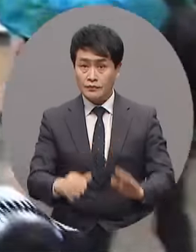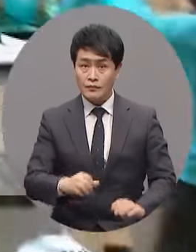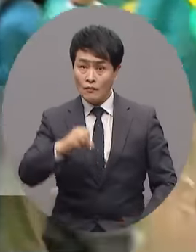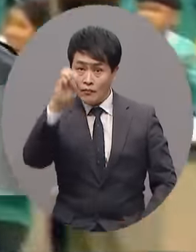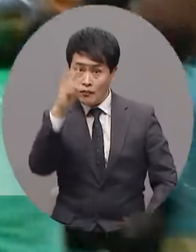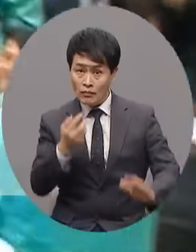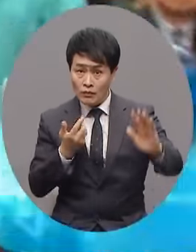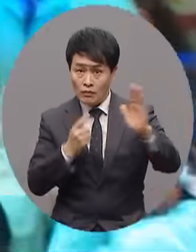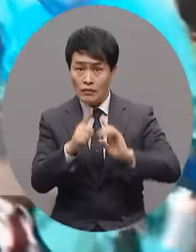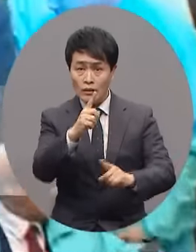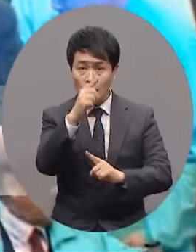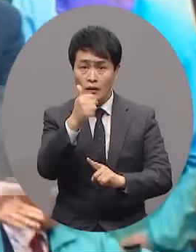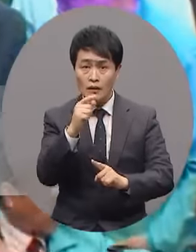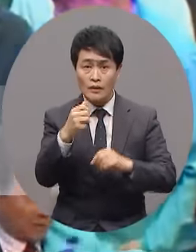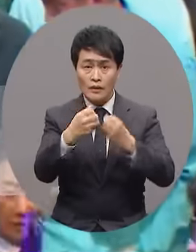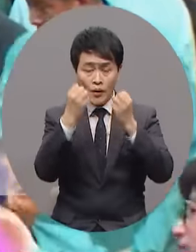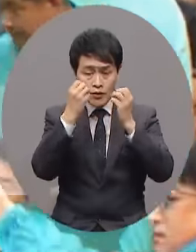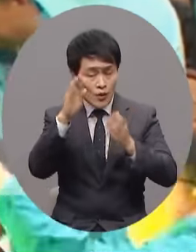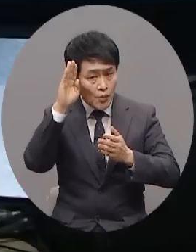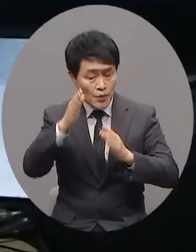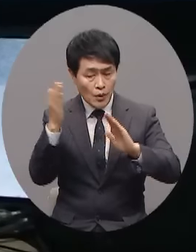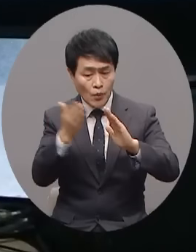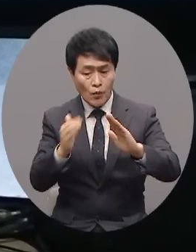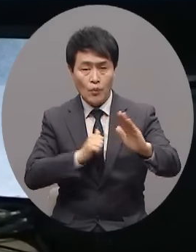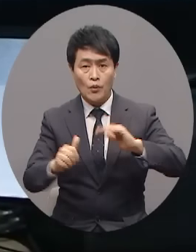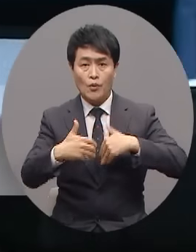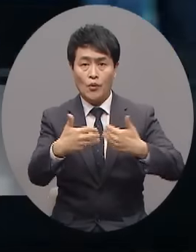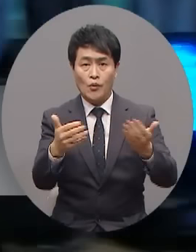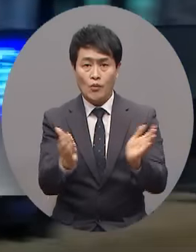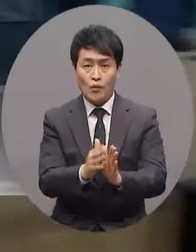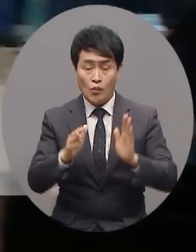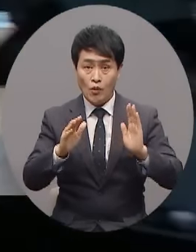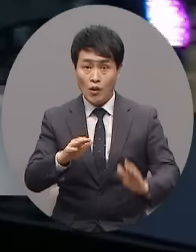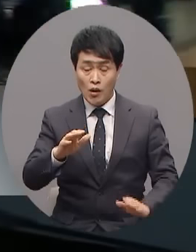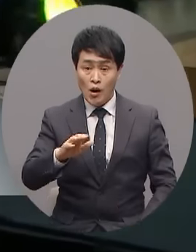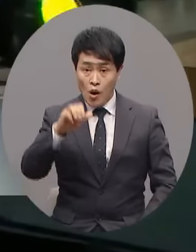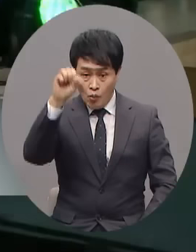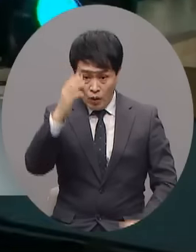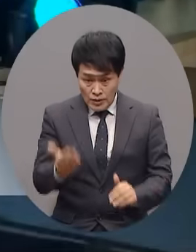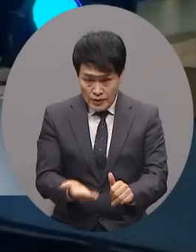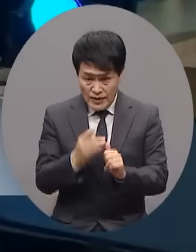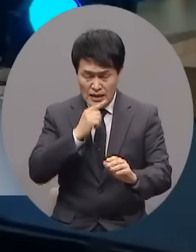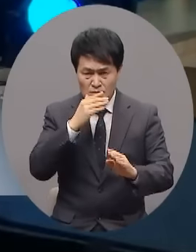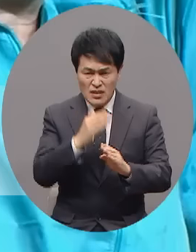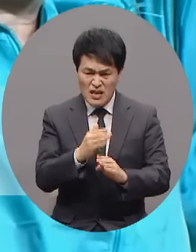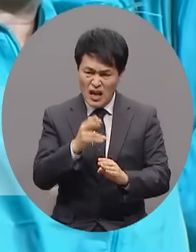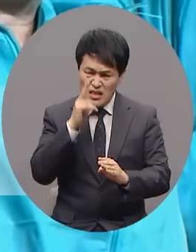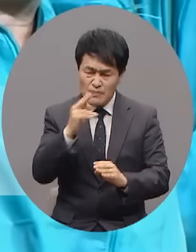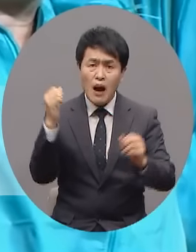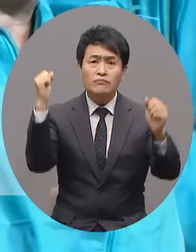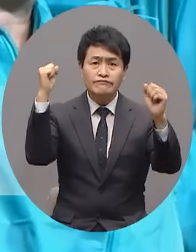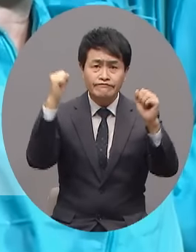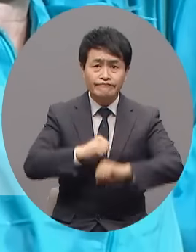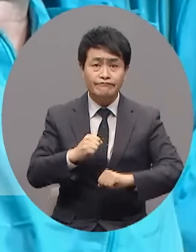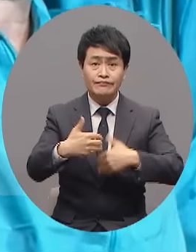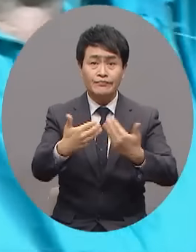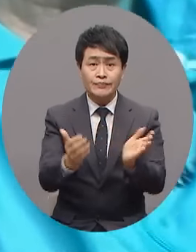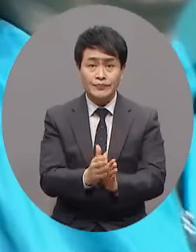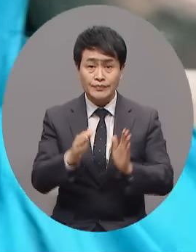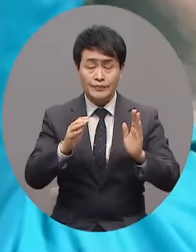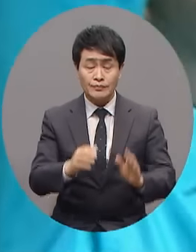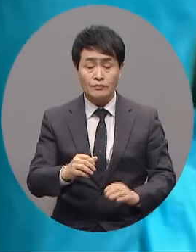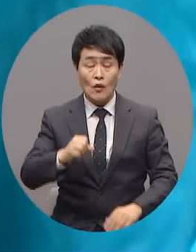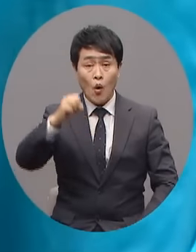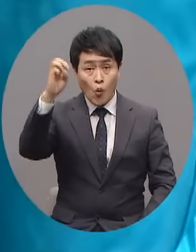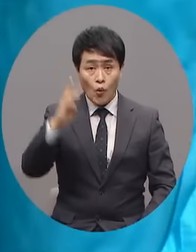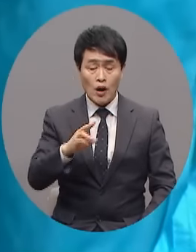광주를 찾은 이낙연 새로운 미래 공동대표는 광주가 키운 민주당이 처참하게 무너졌다며 광주 광산의